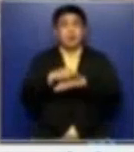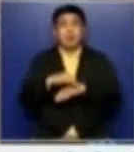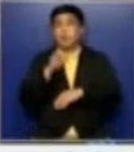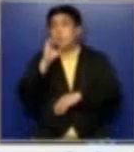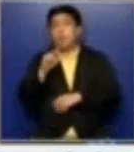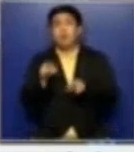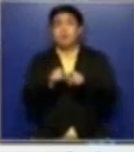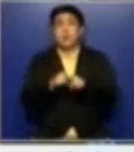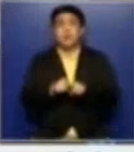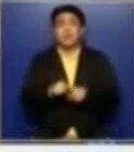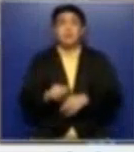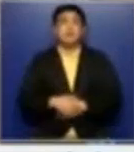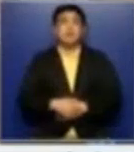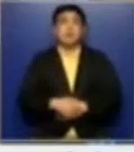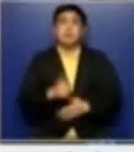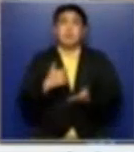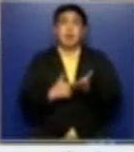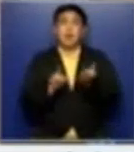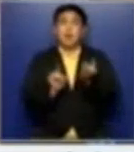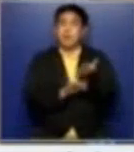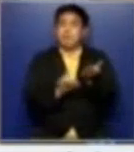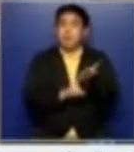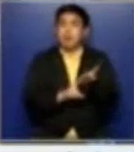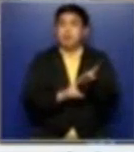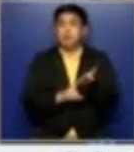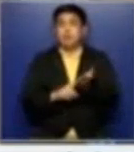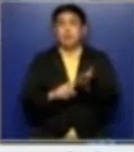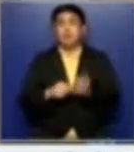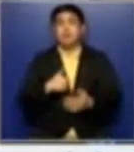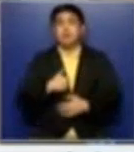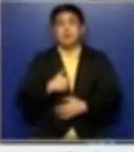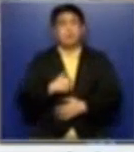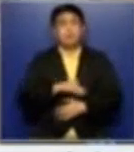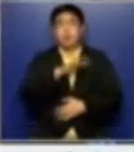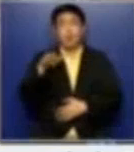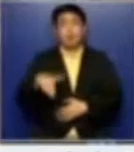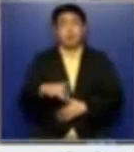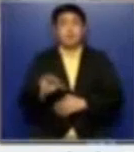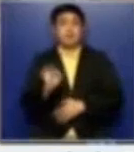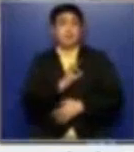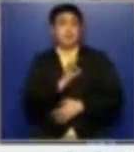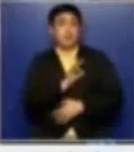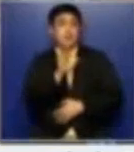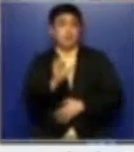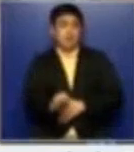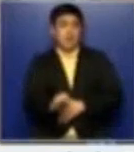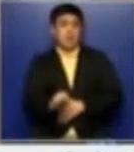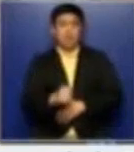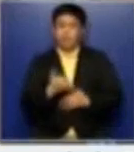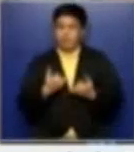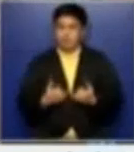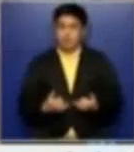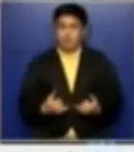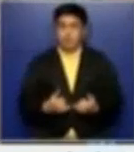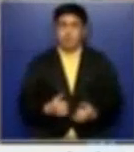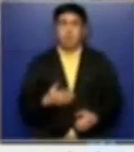นกันเนี่ยประกันคุณภาพอีกพี่น้องที่เคารพท่านสมาชิกในสภาต่อไปนี้